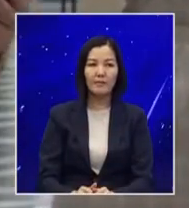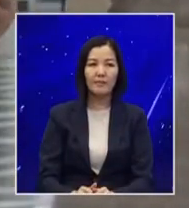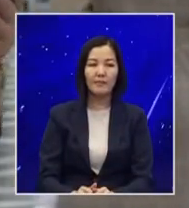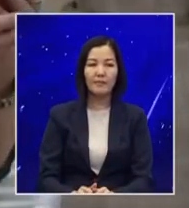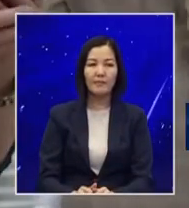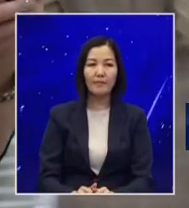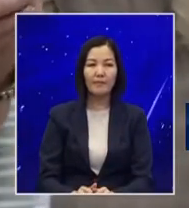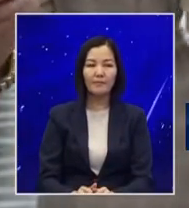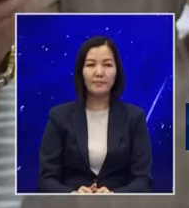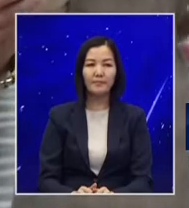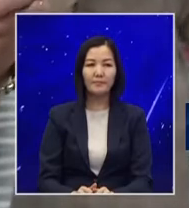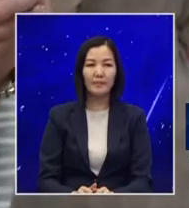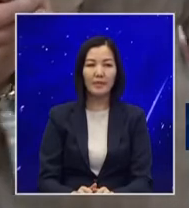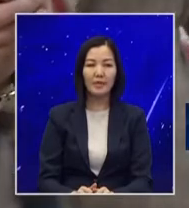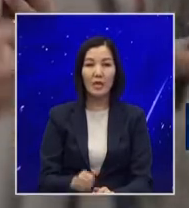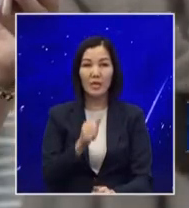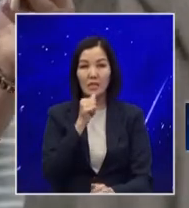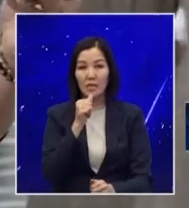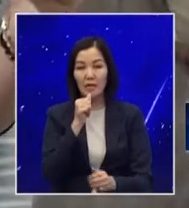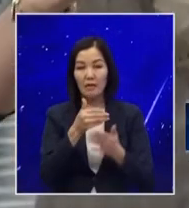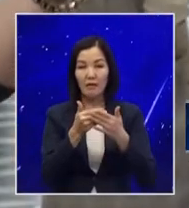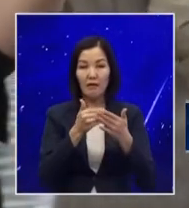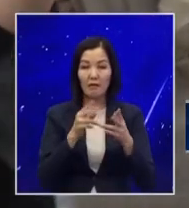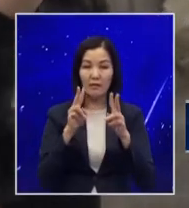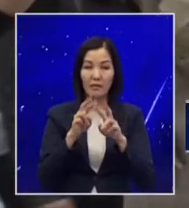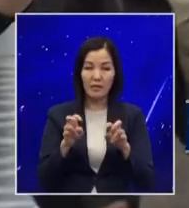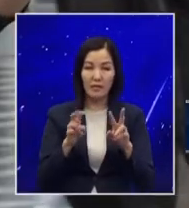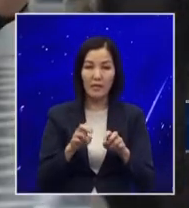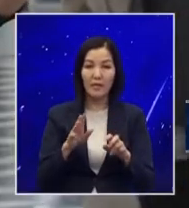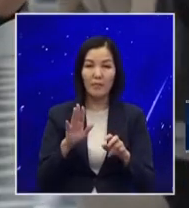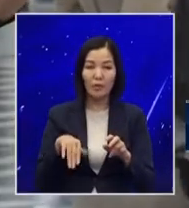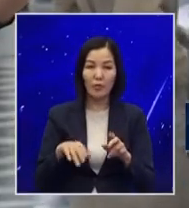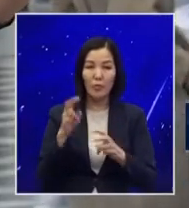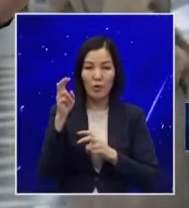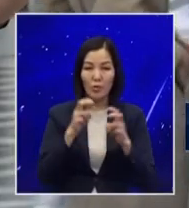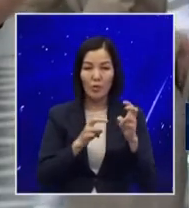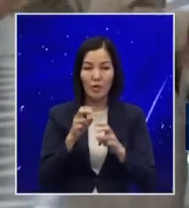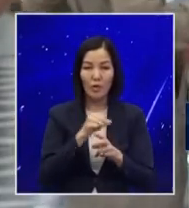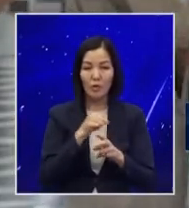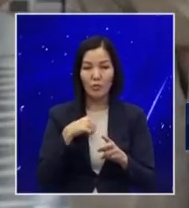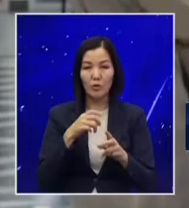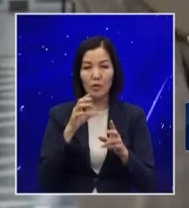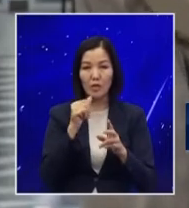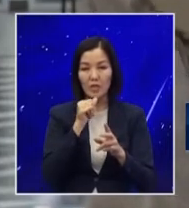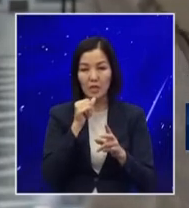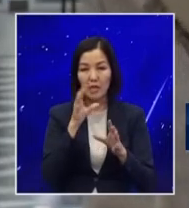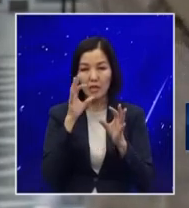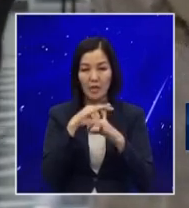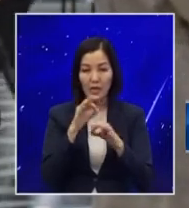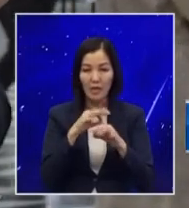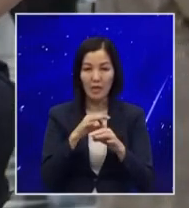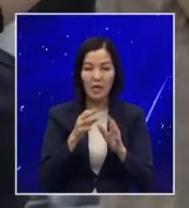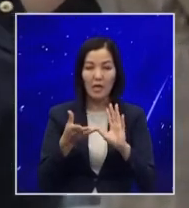кезде сынақтардан өтіледі, бірінші зертханаларда, одан кейін өнеркәсіптің өзінің сынағынан өткеннен кейін жаппай